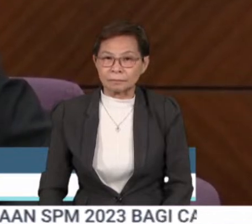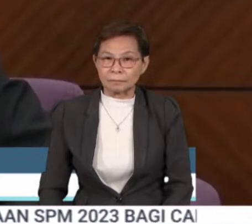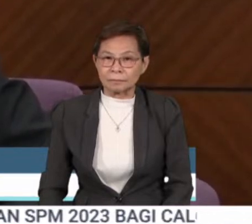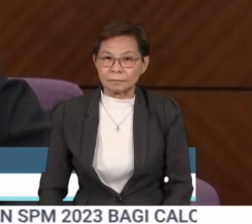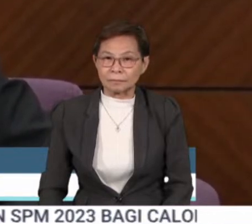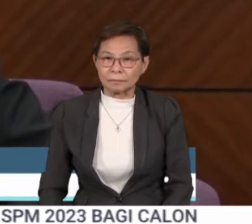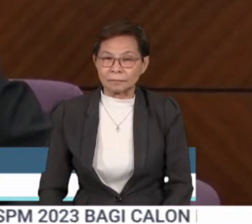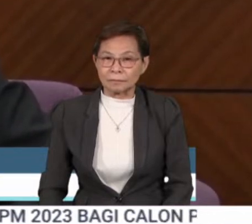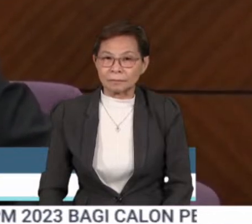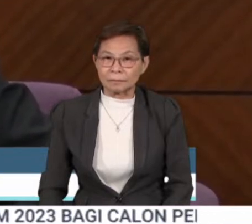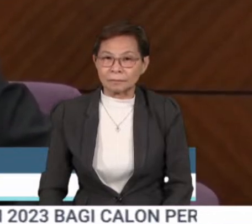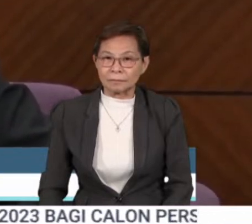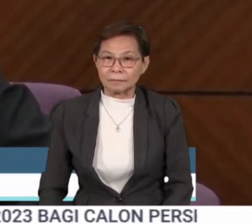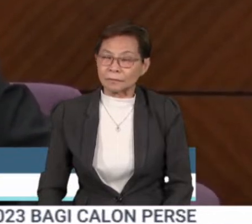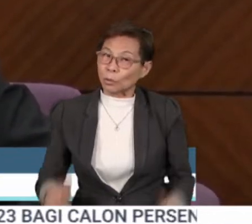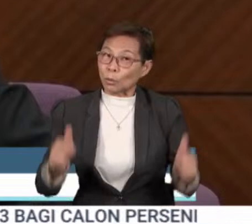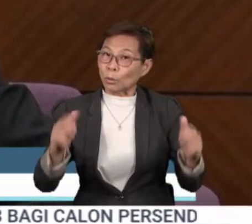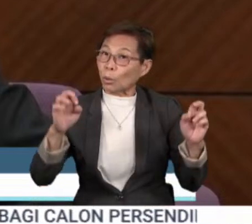Okay.